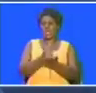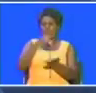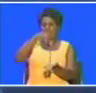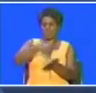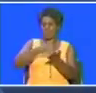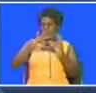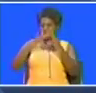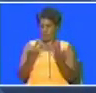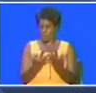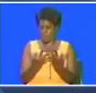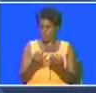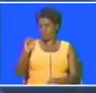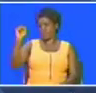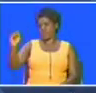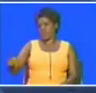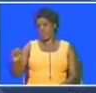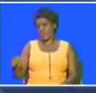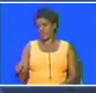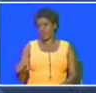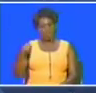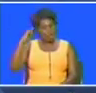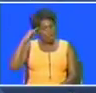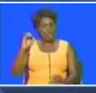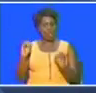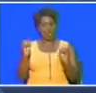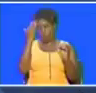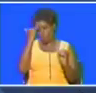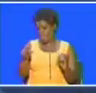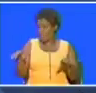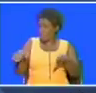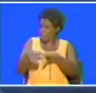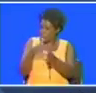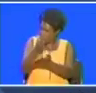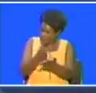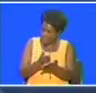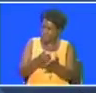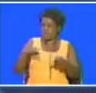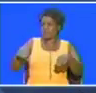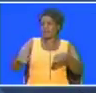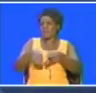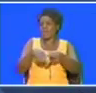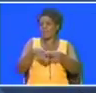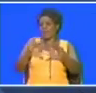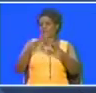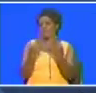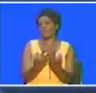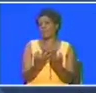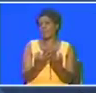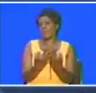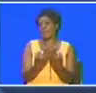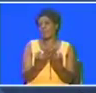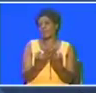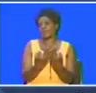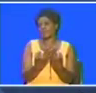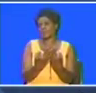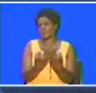familia? Ndio. Na wakijumuishwa kwa nini asipigiwe simu? Amekuwa mmoja wa familia. Kuwe tu na mipaka. Wanaume waheshimu kama